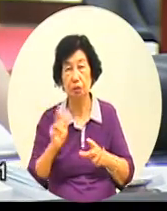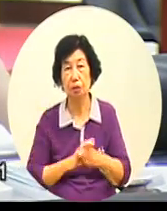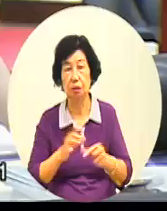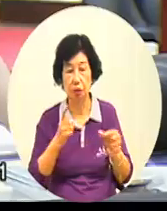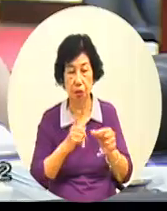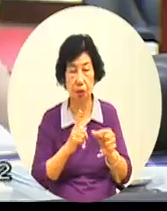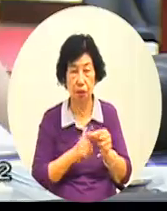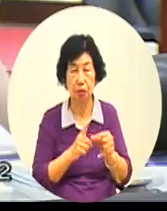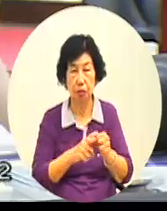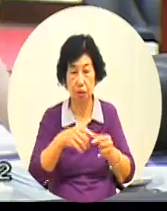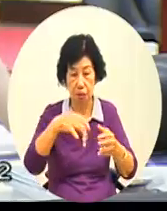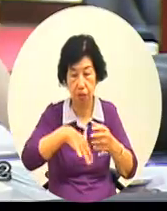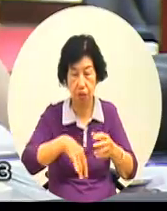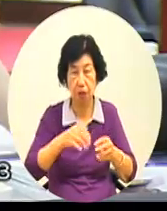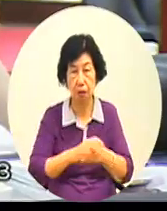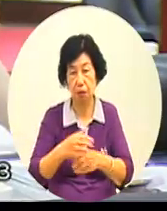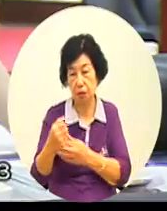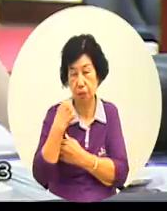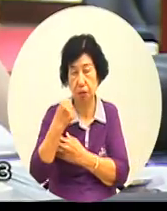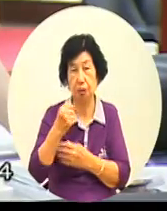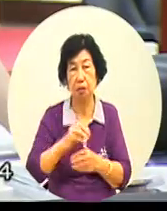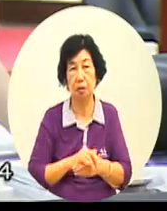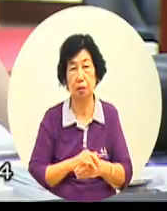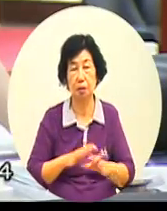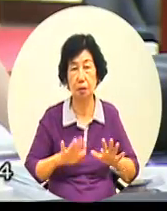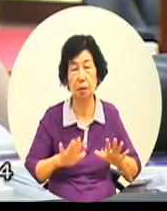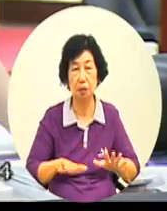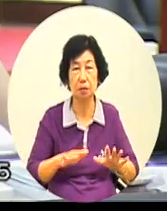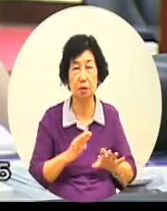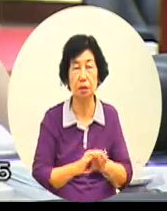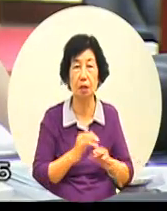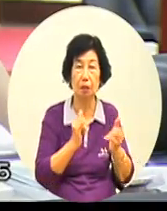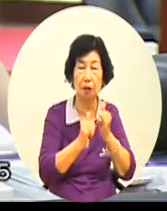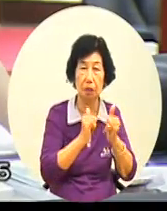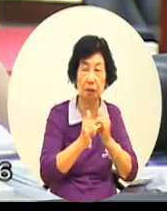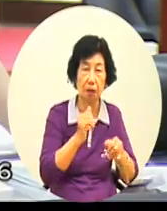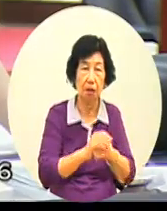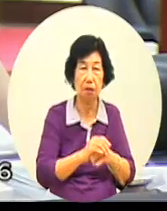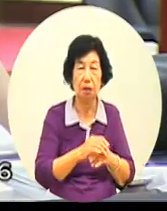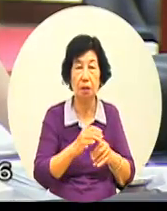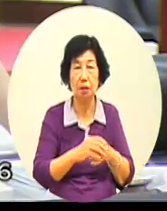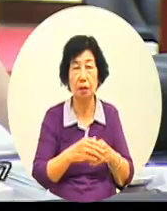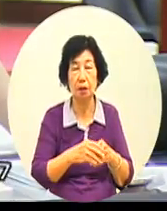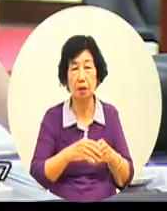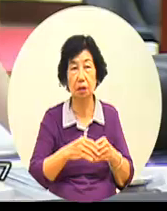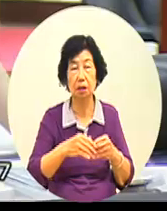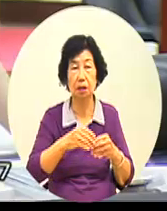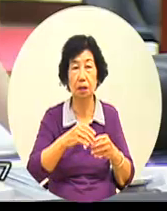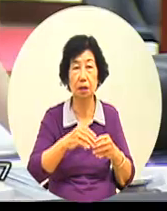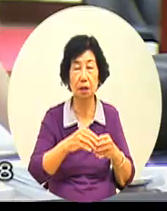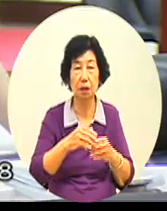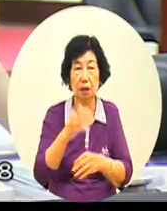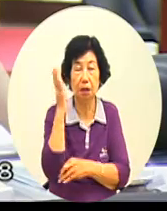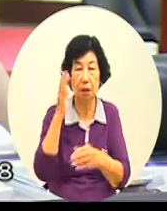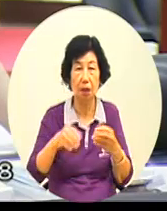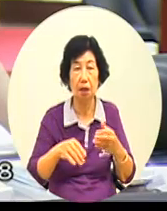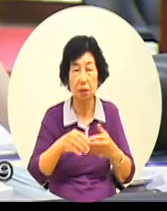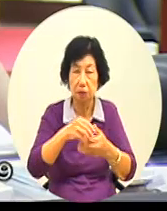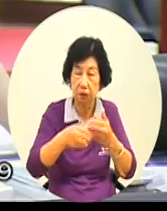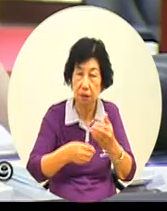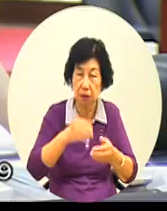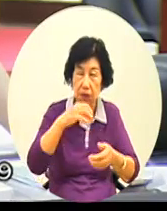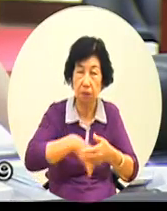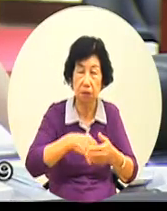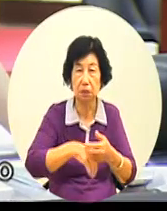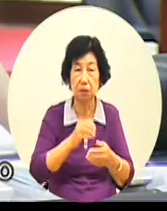量。所以我们在社会单身政策上应该要更加琢磨。那这个当然有很多的学者跟专